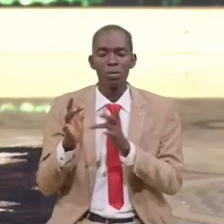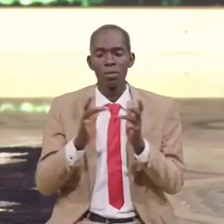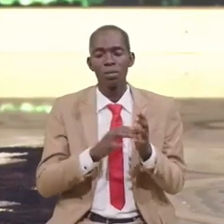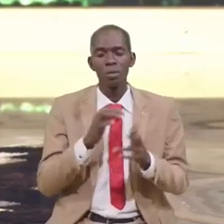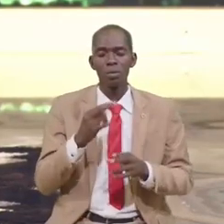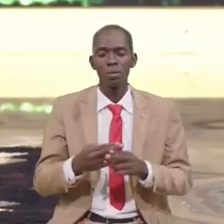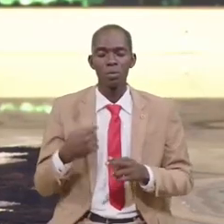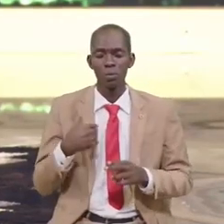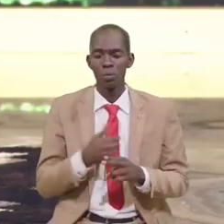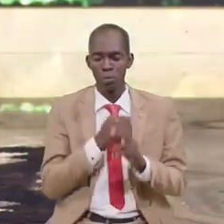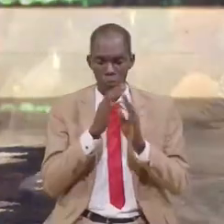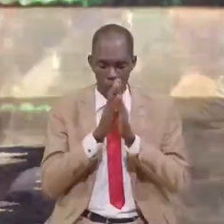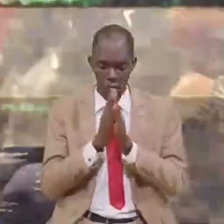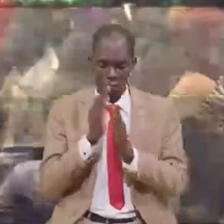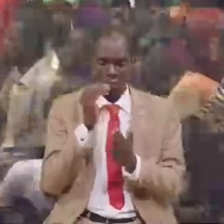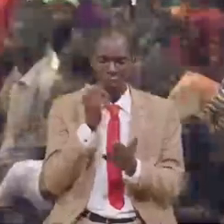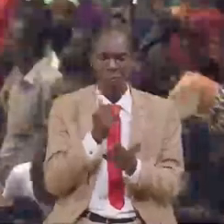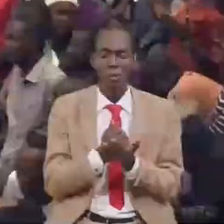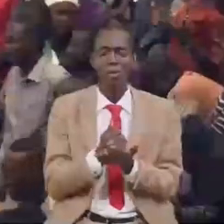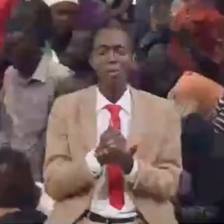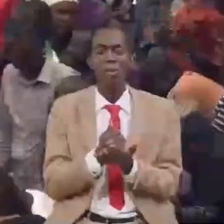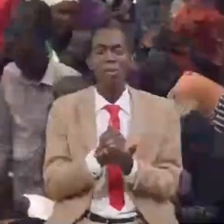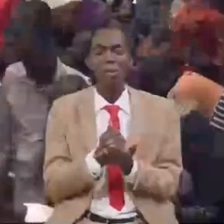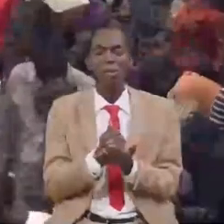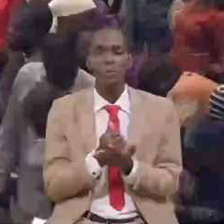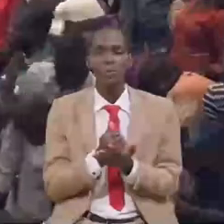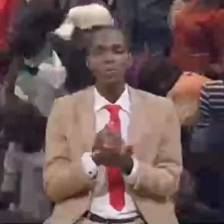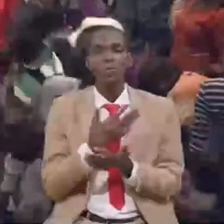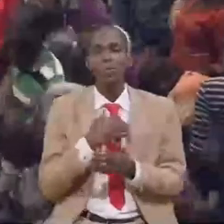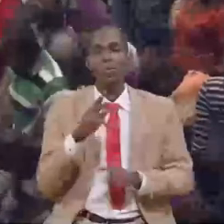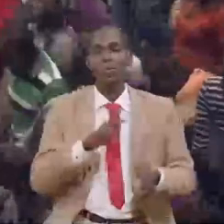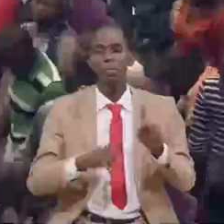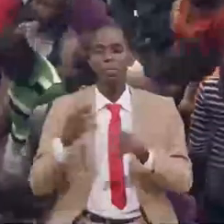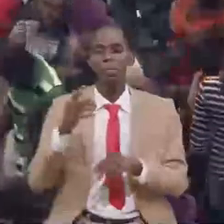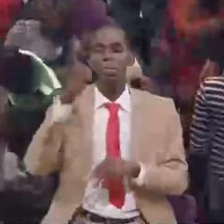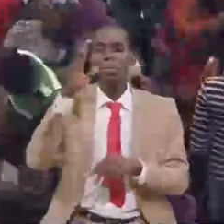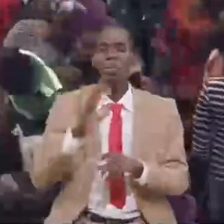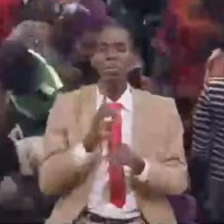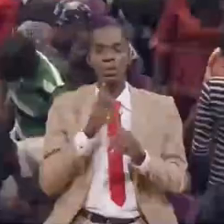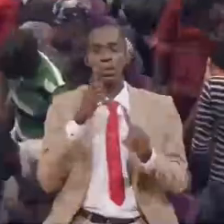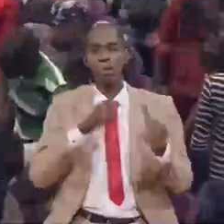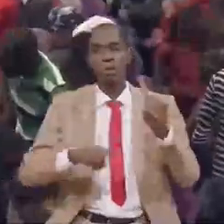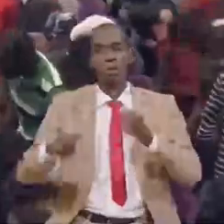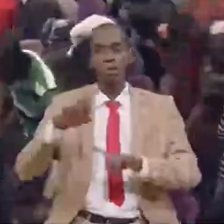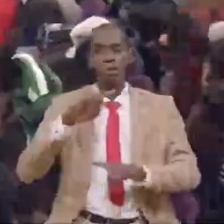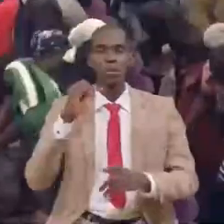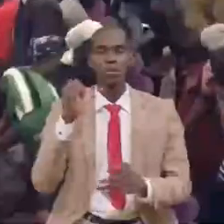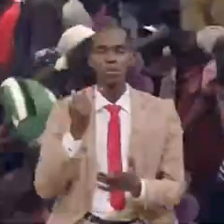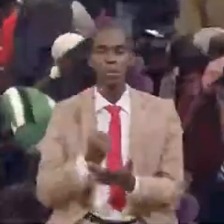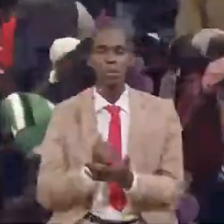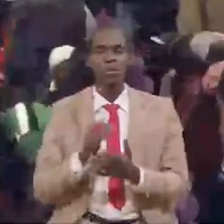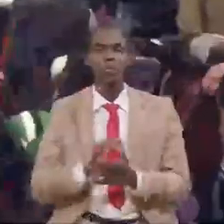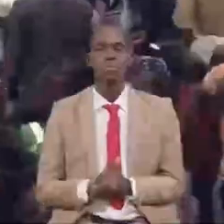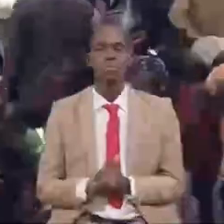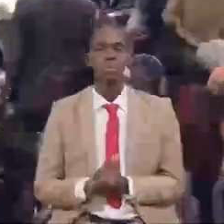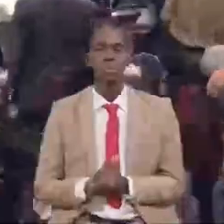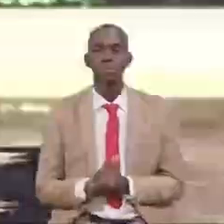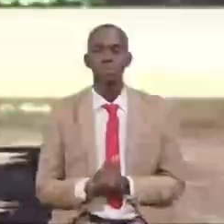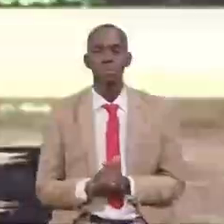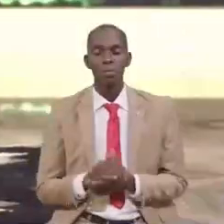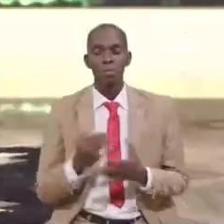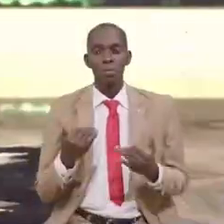de Jésus, nous prions. Et que le peuple de Dieu dise Amen. Ce